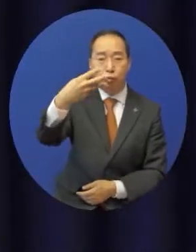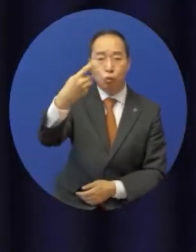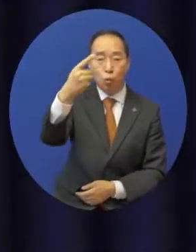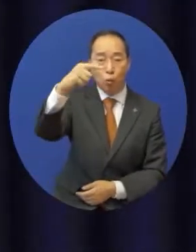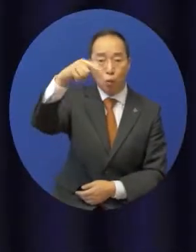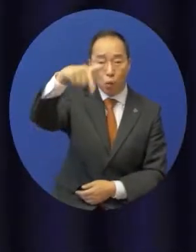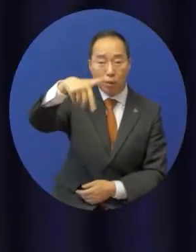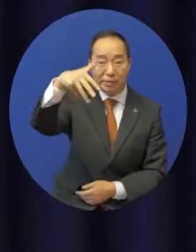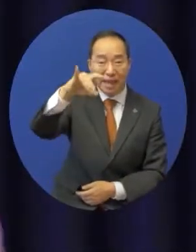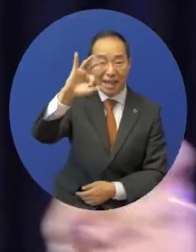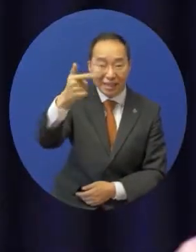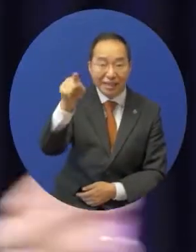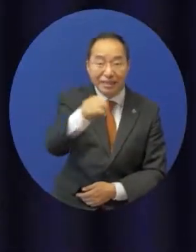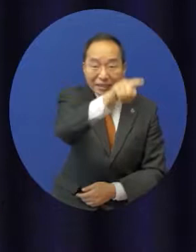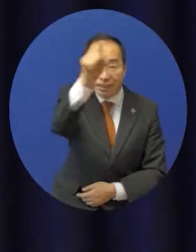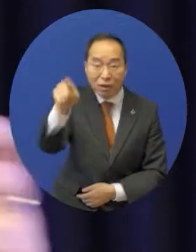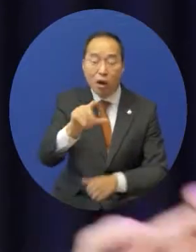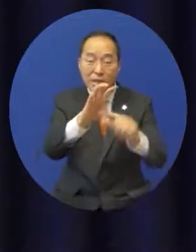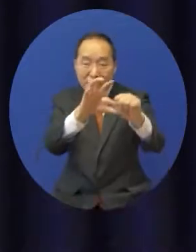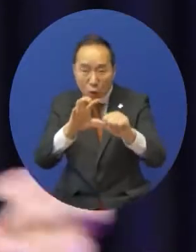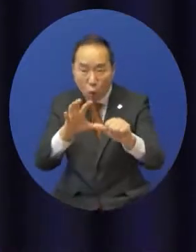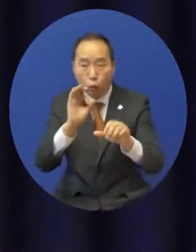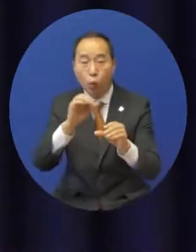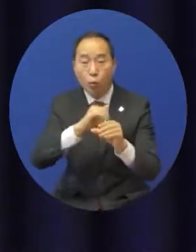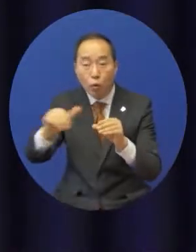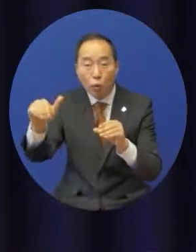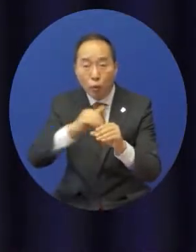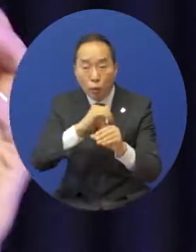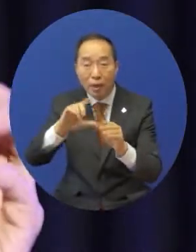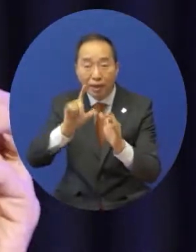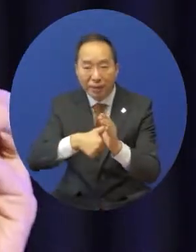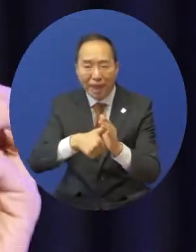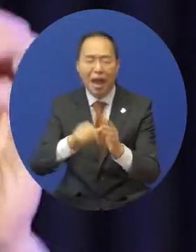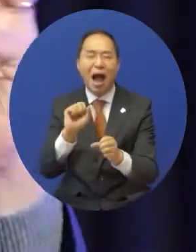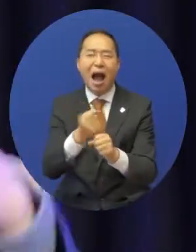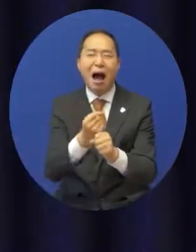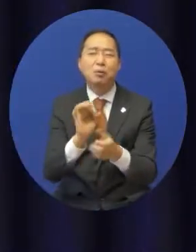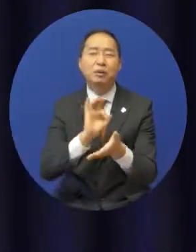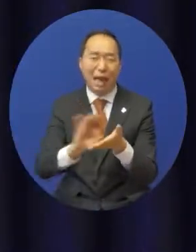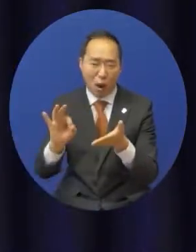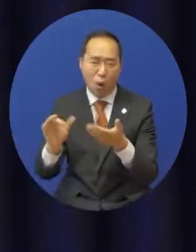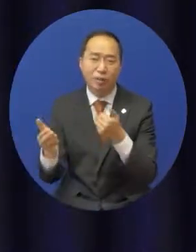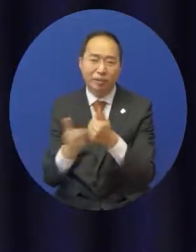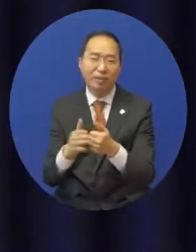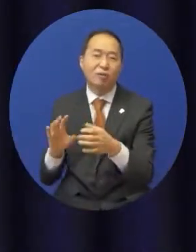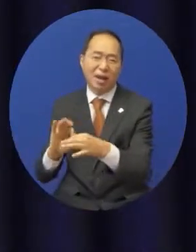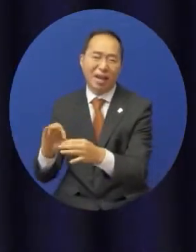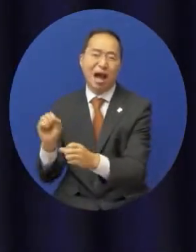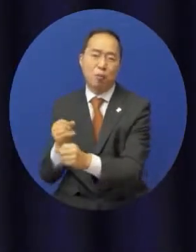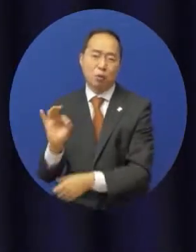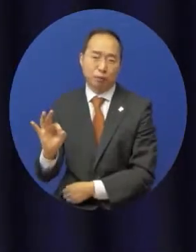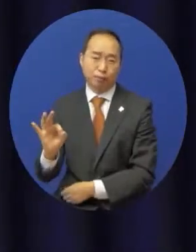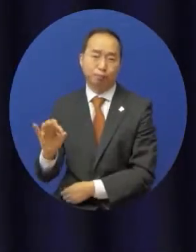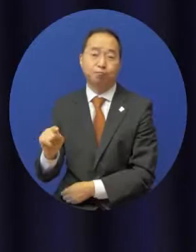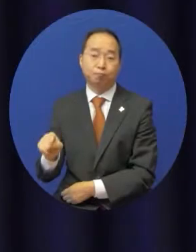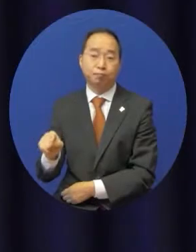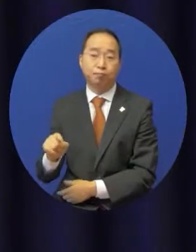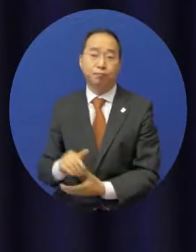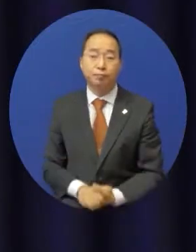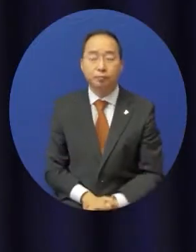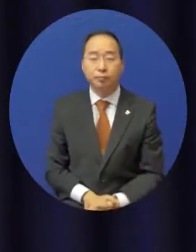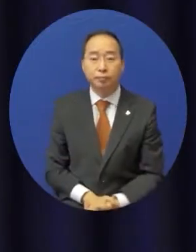블록체인을 사용해서 돈이 왔다 갔다 하는 거에 있어서 암호를 사용했기 때문에 그런 거거든요.